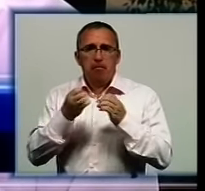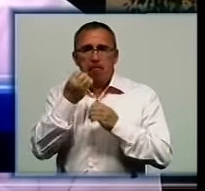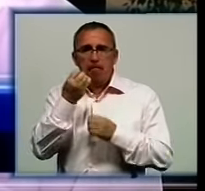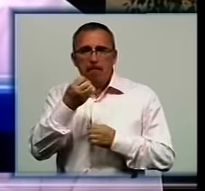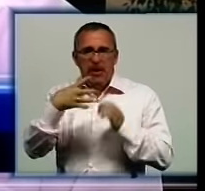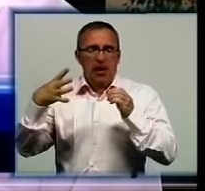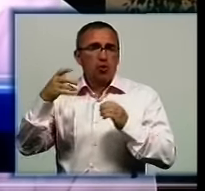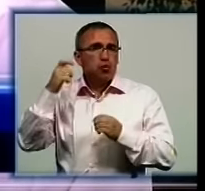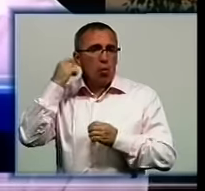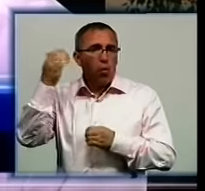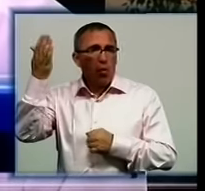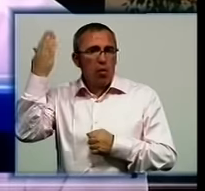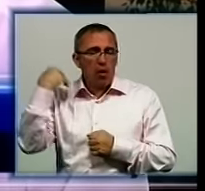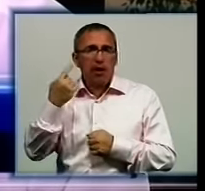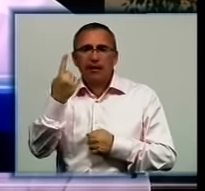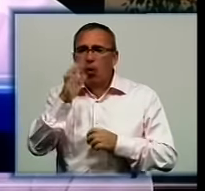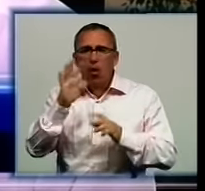років вона